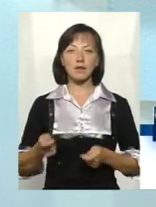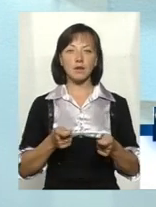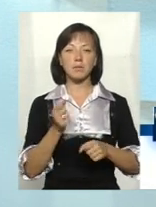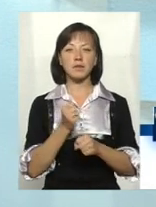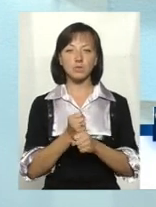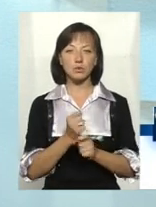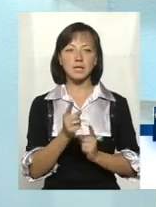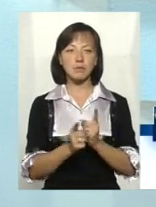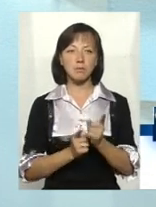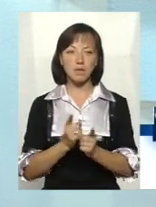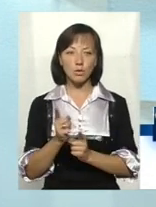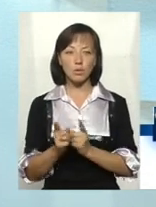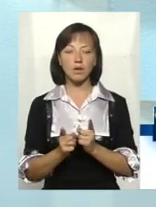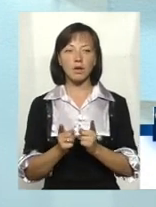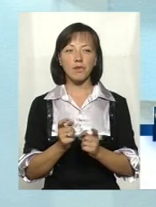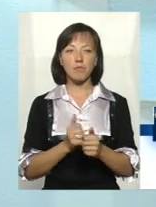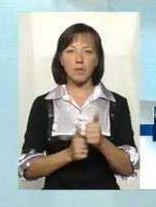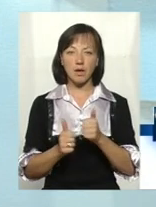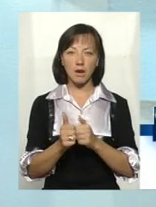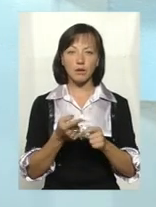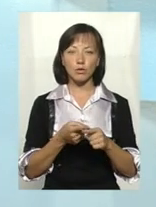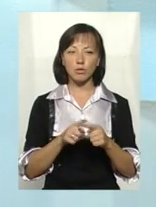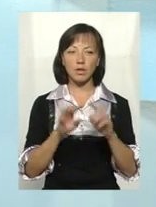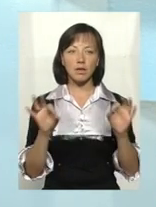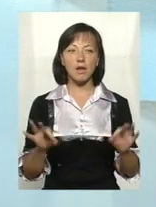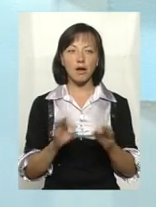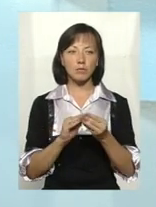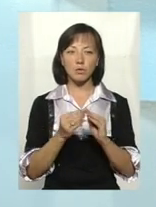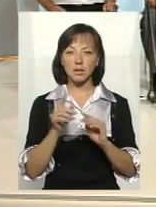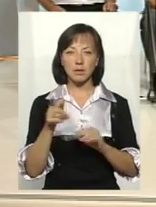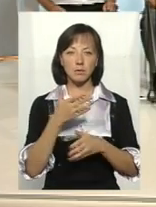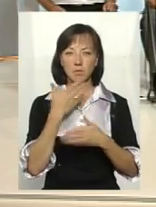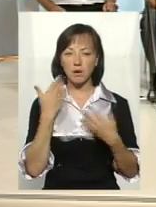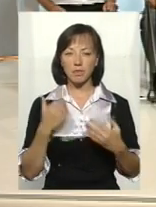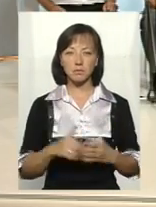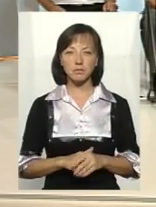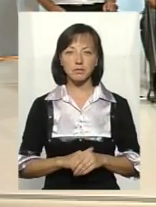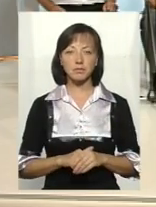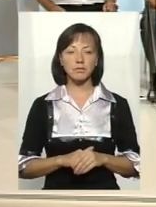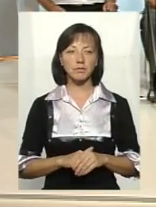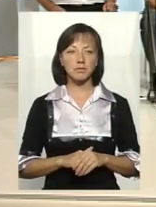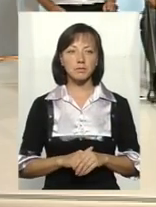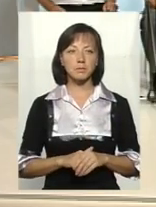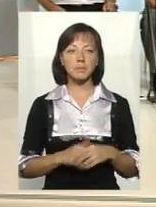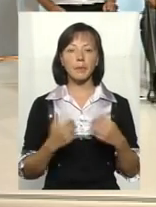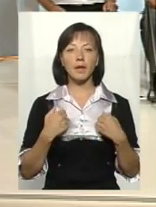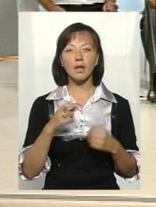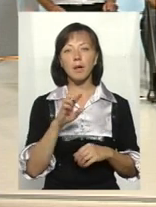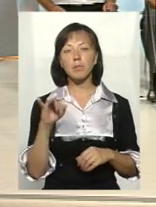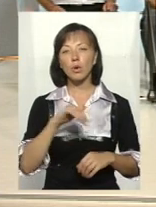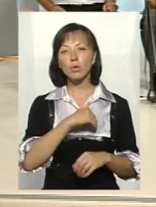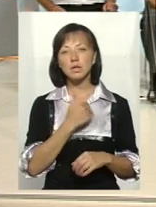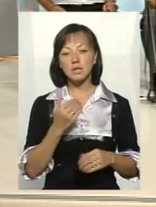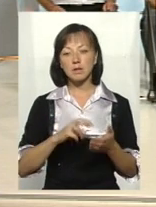працює, змінює, йде вперед, і тому ніякої проблеми там немає. Я би хотіла все-таки відійти